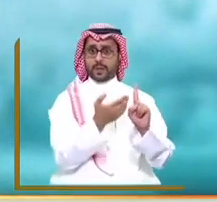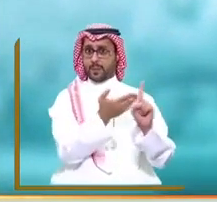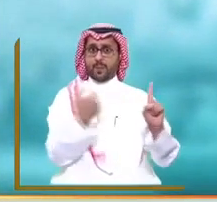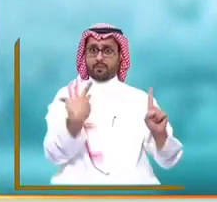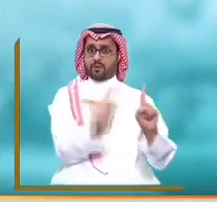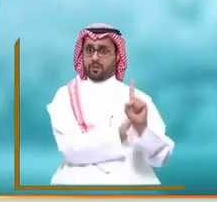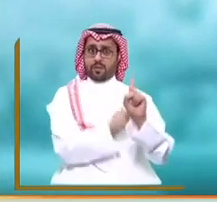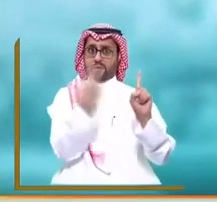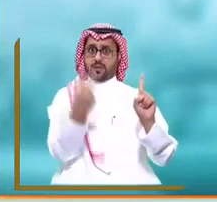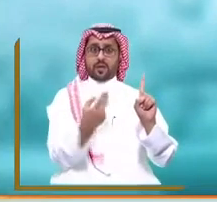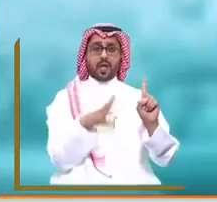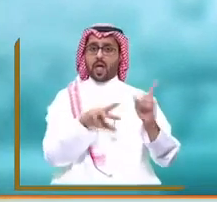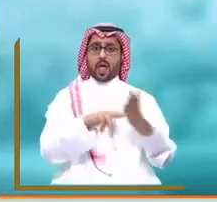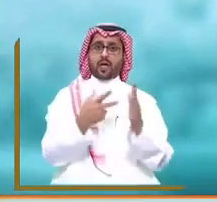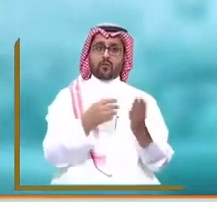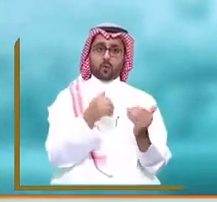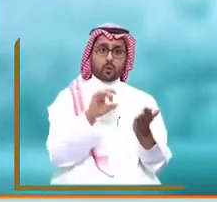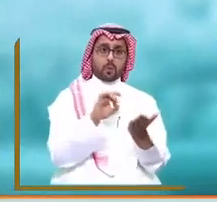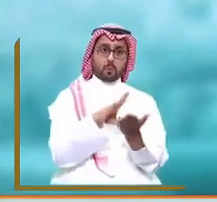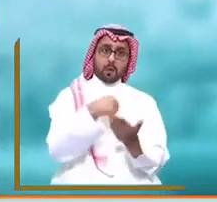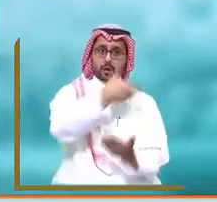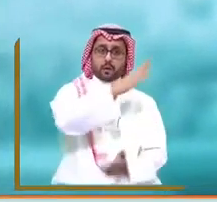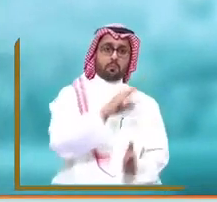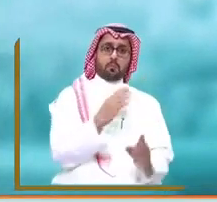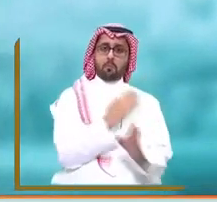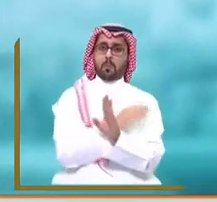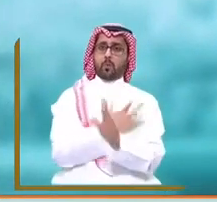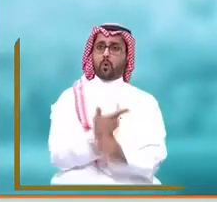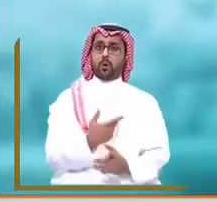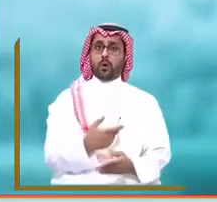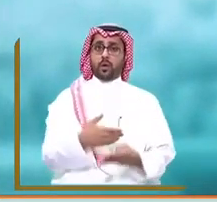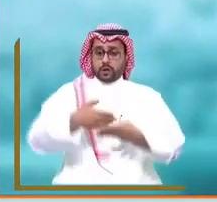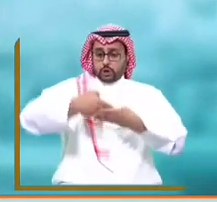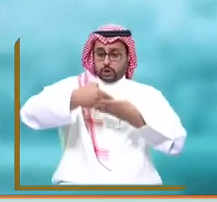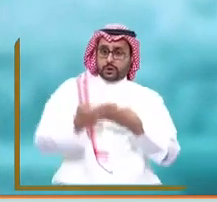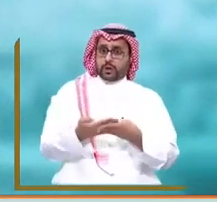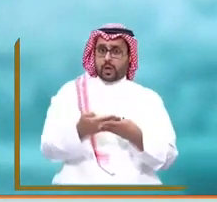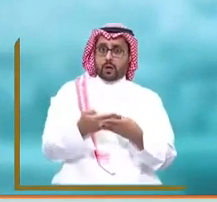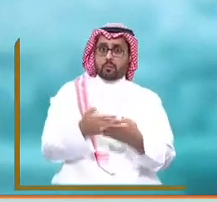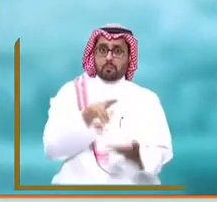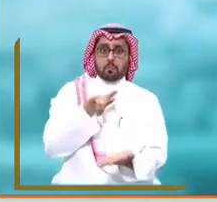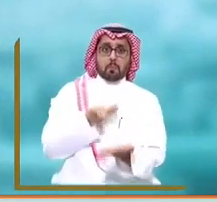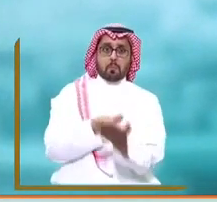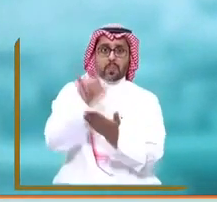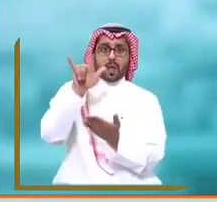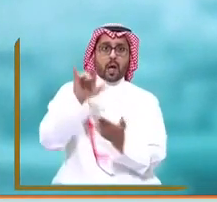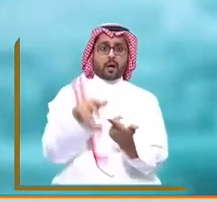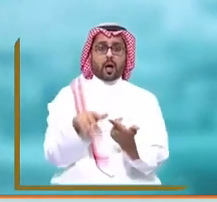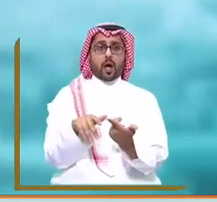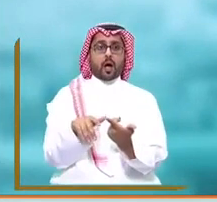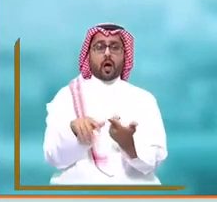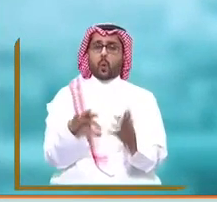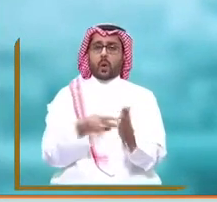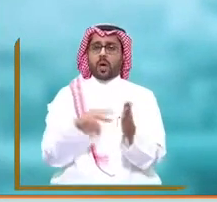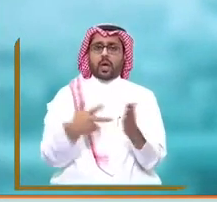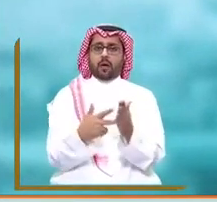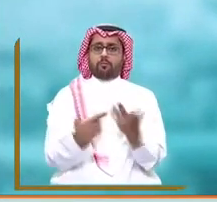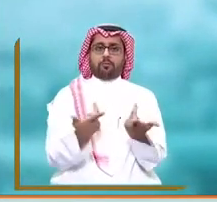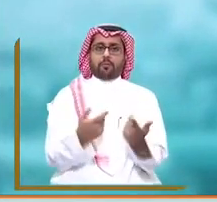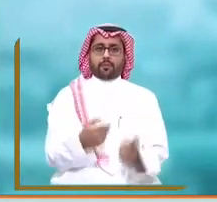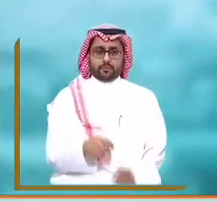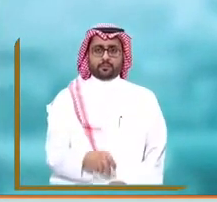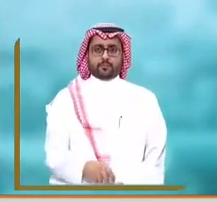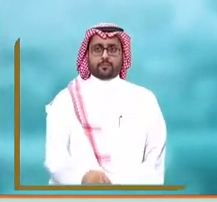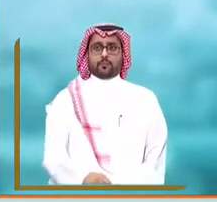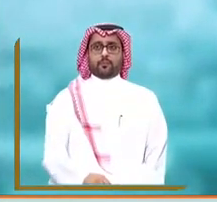إجراءات السفر تكون؟ هل هي مثلا عند التقدم لشراء تذاكر من إحدى الشركات المعتمدة لدى هيئة الطيران